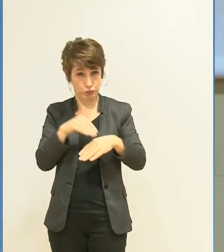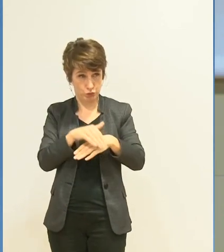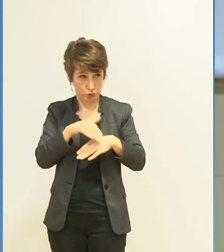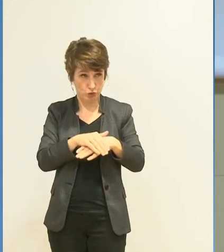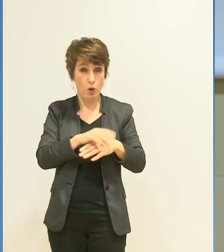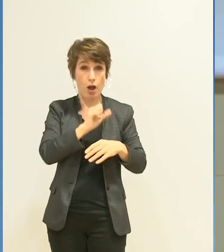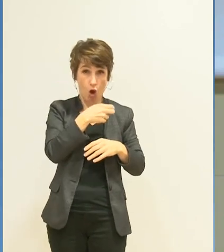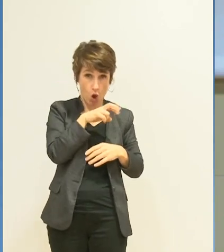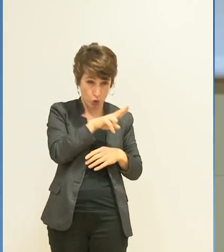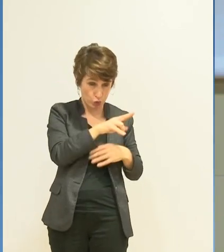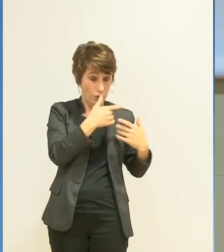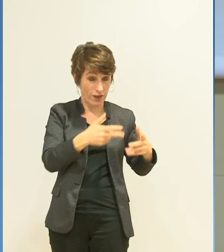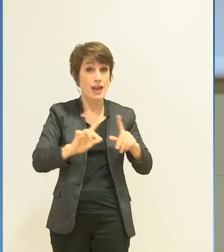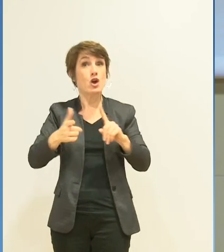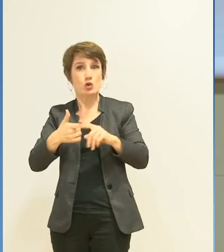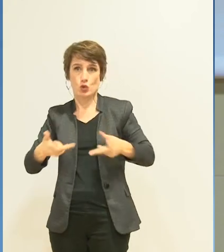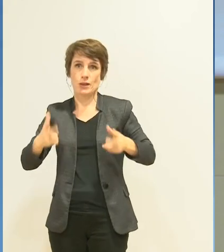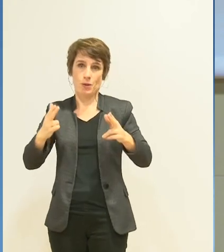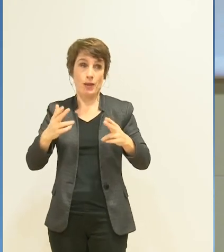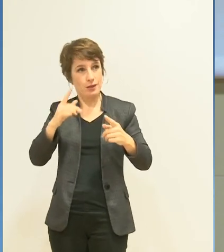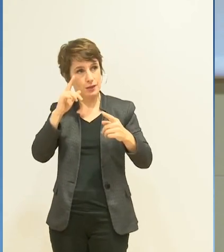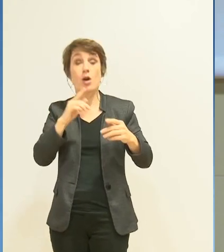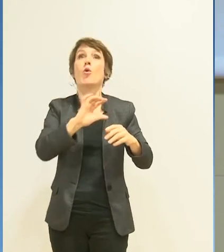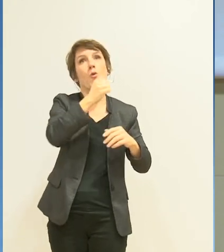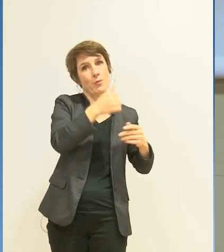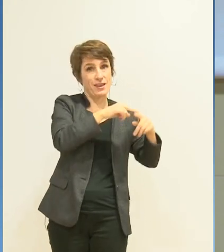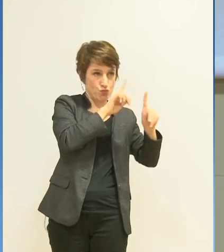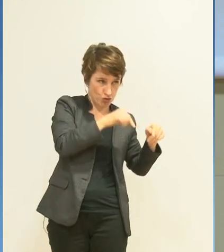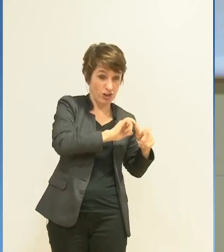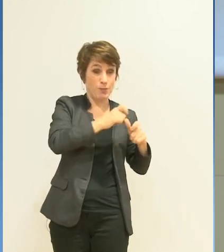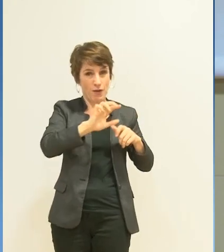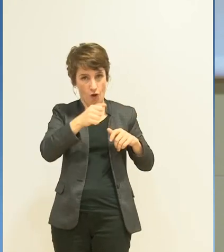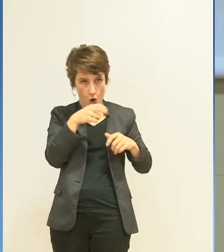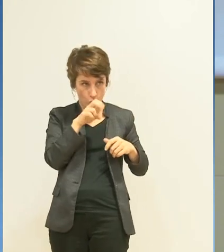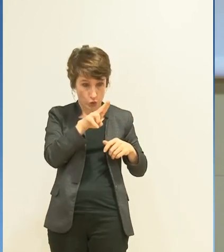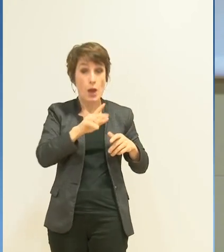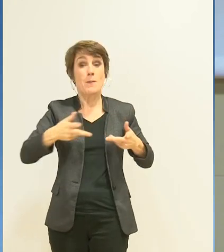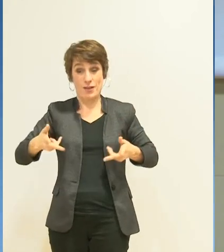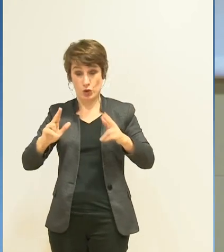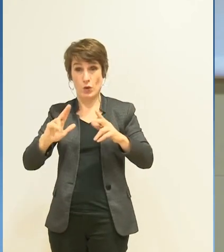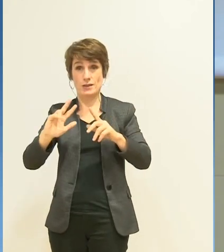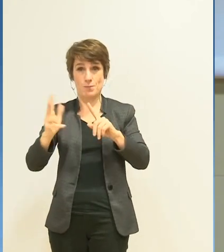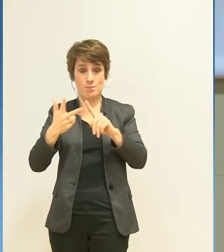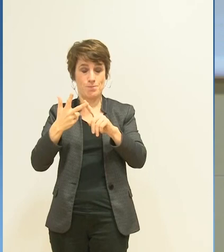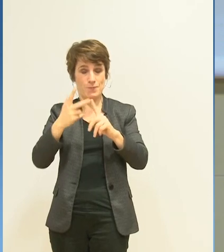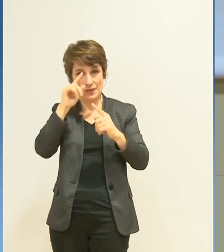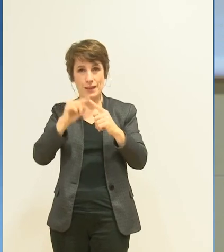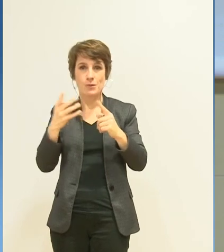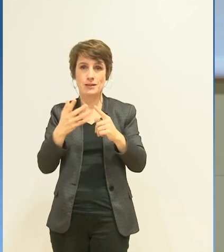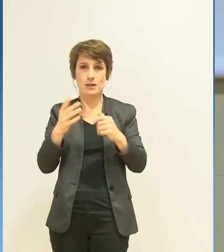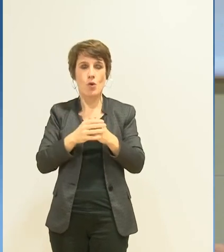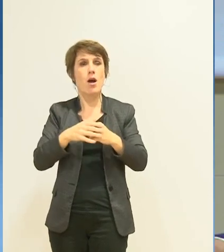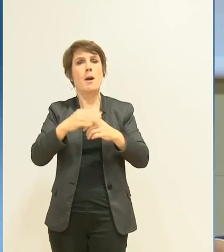deuxième gros morceau évidemment le budget nous passons à la vie sur le plan local d'urbanisme intercommunal